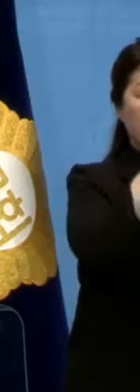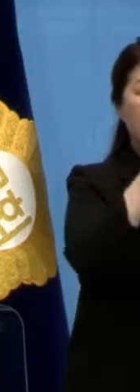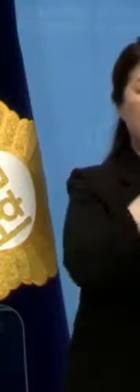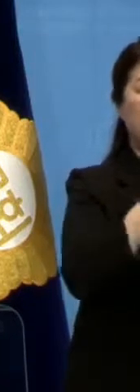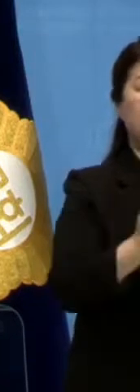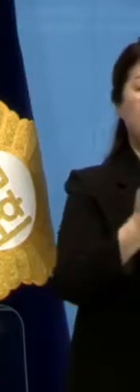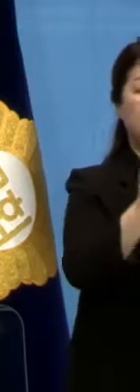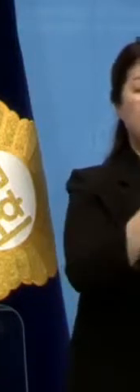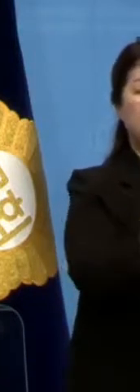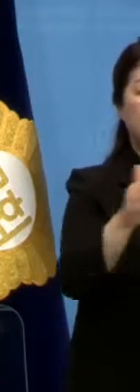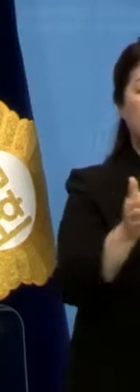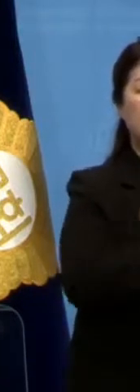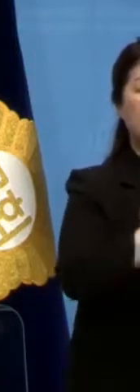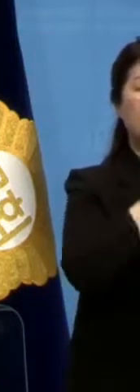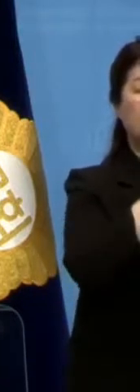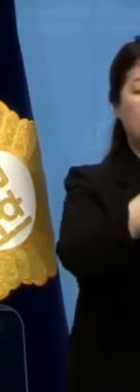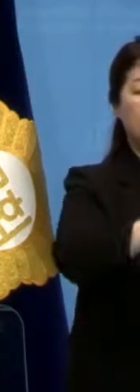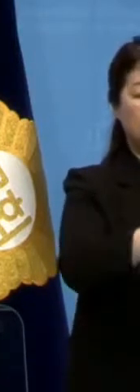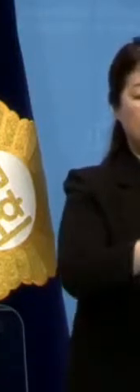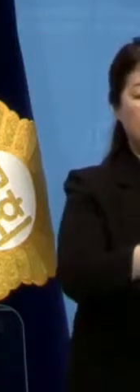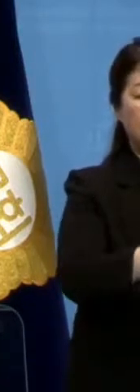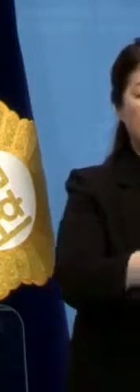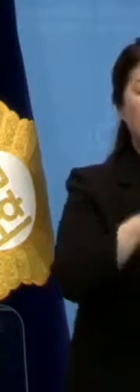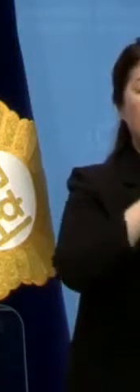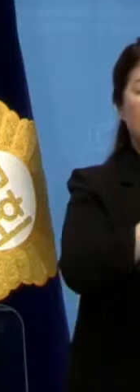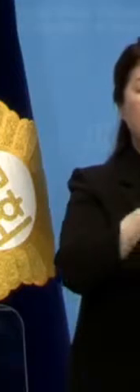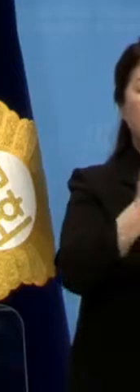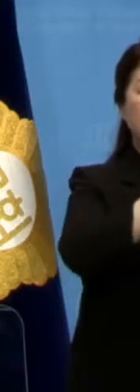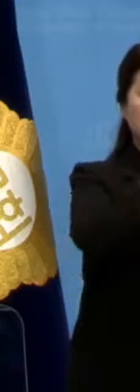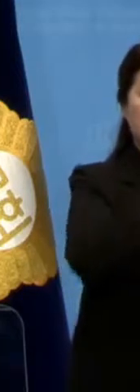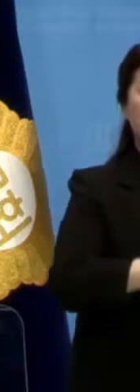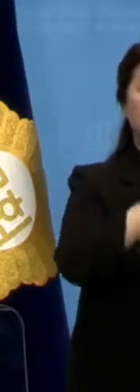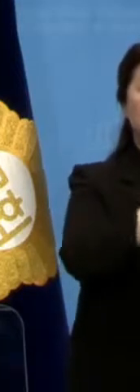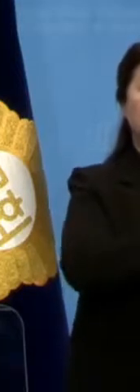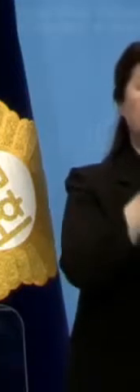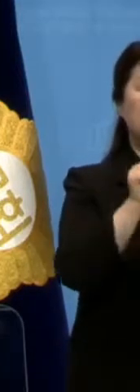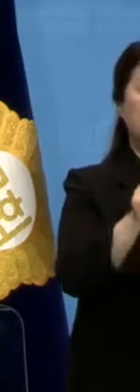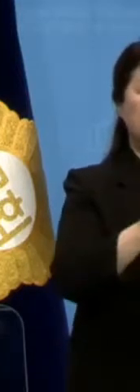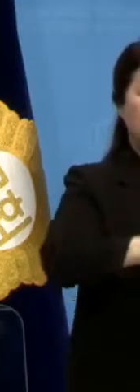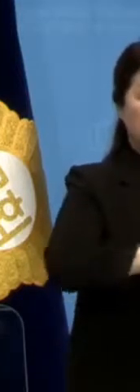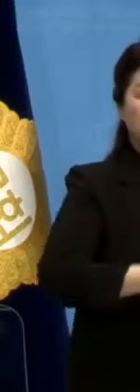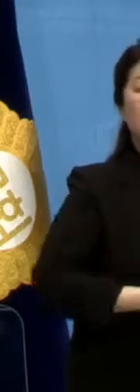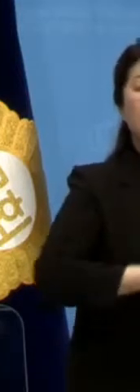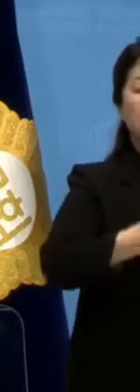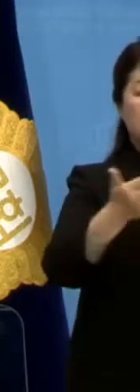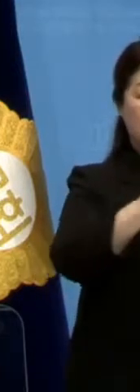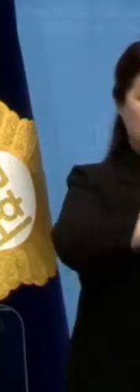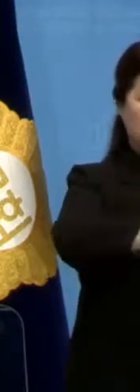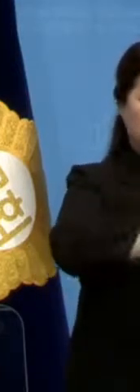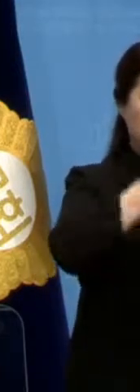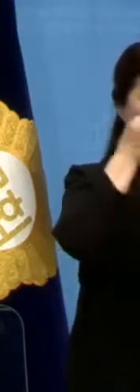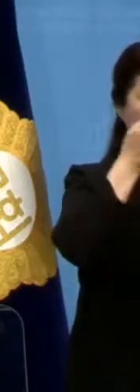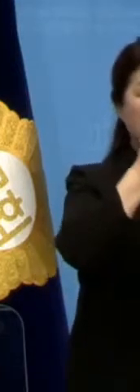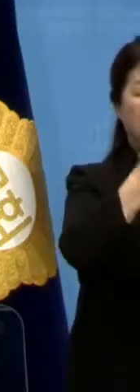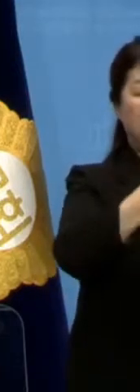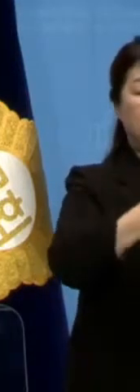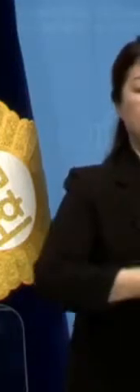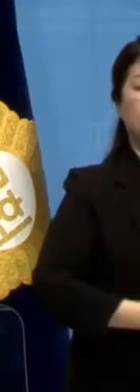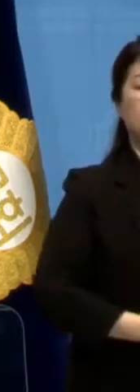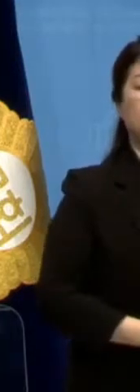마칩니다. 지금까지 언급한 사안들에 대해 관련한 구체적인 문제점은 배포하는 자료집을 참고해 주시길